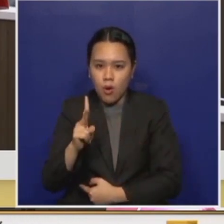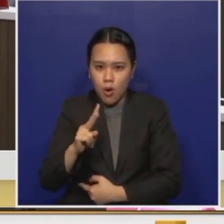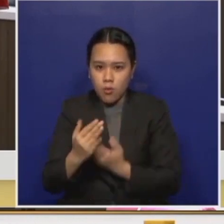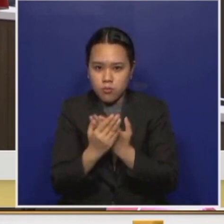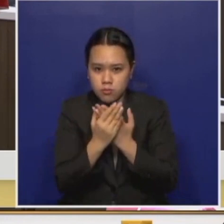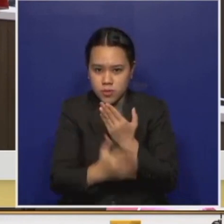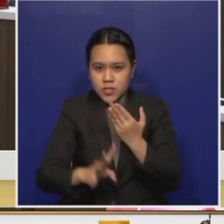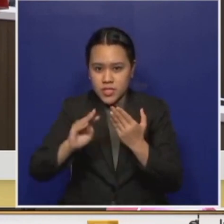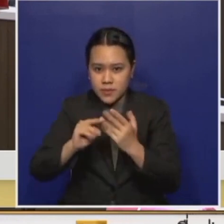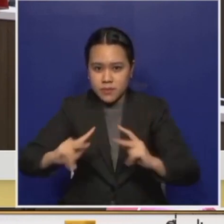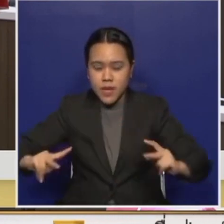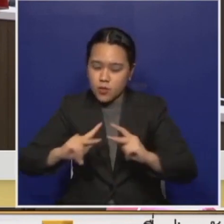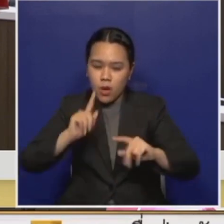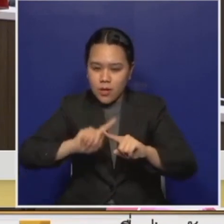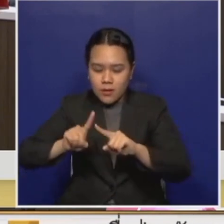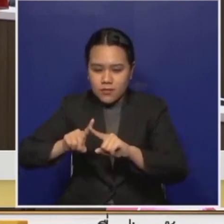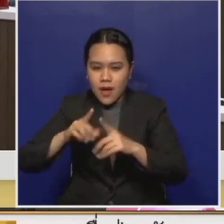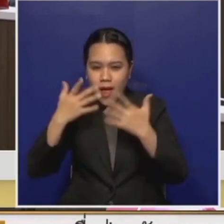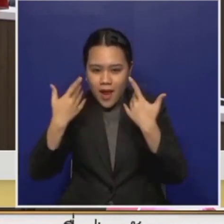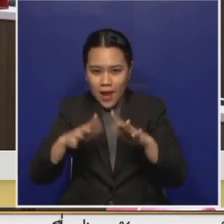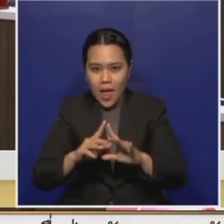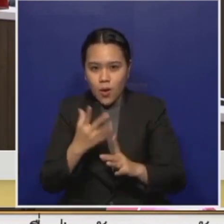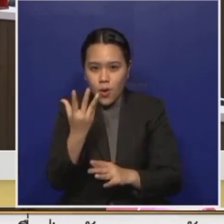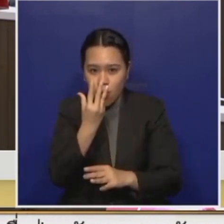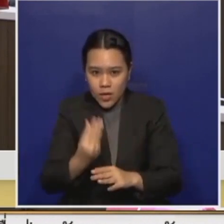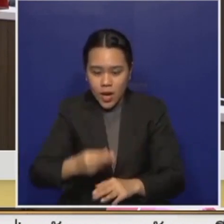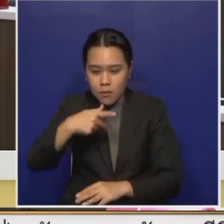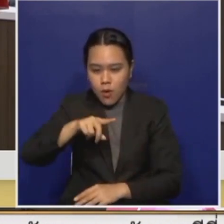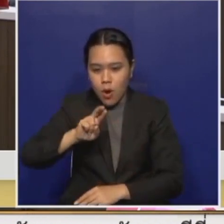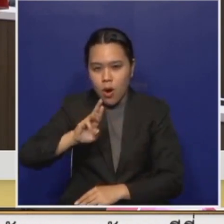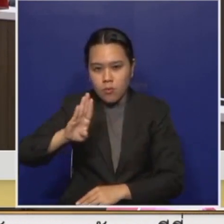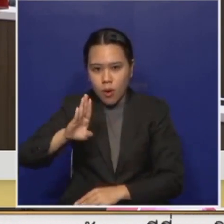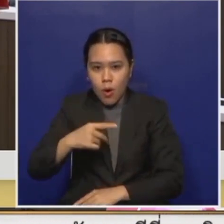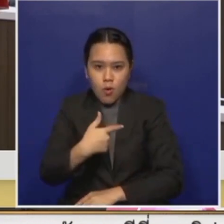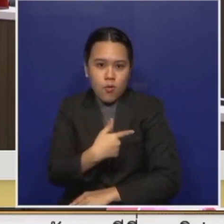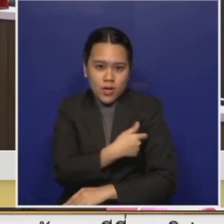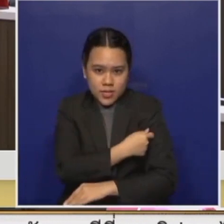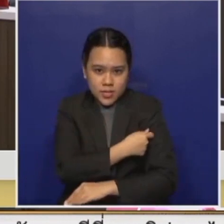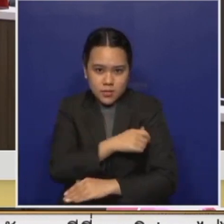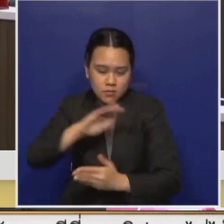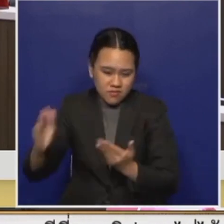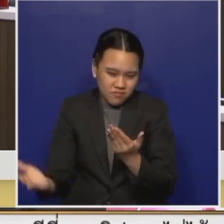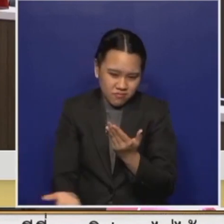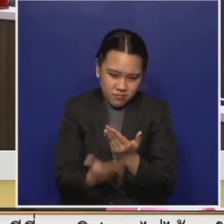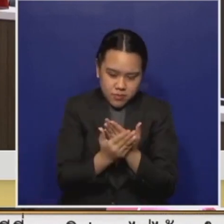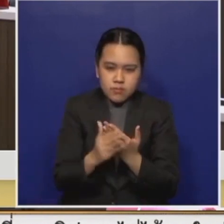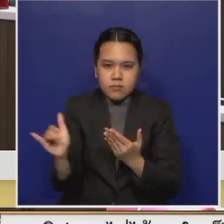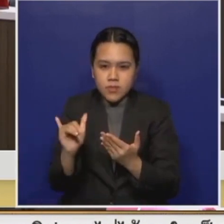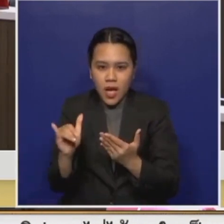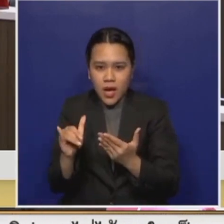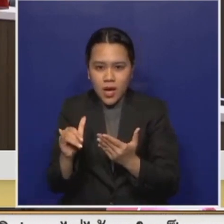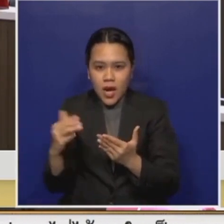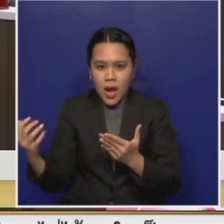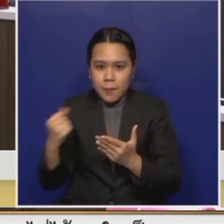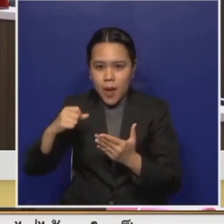บริหาทอยใกโตึไมหมดแล้หรอแต่พระรชมยดวักชีนชบับเดียวครับที่ยังไม่ดึงเข้ไป ไม่โอนอำนาเข้าไปไมagusฉ